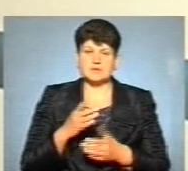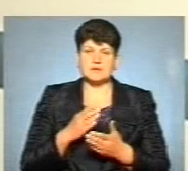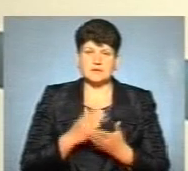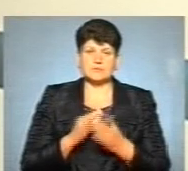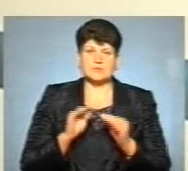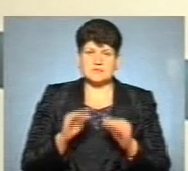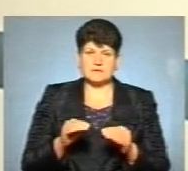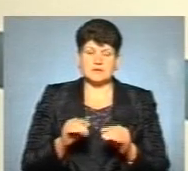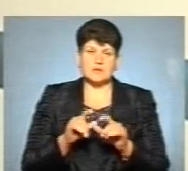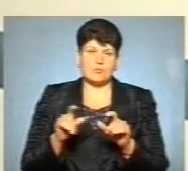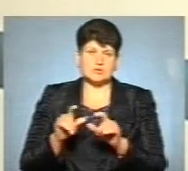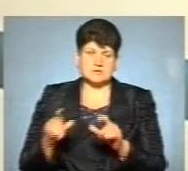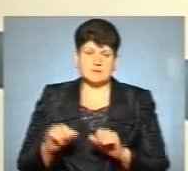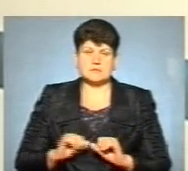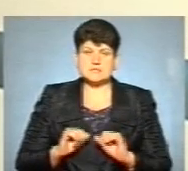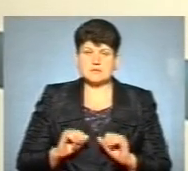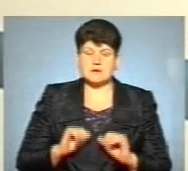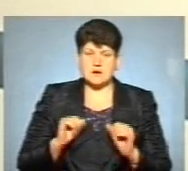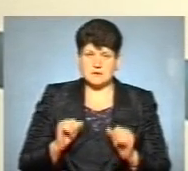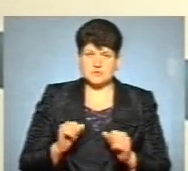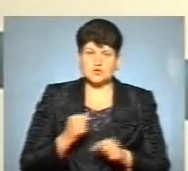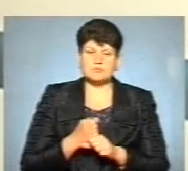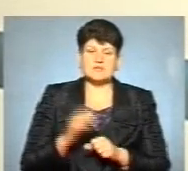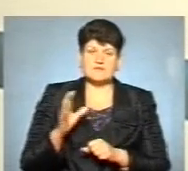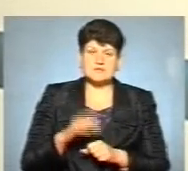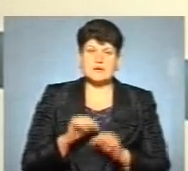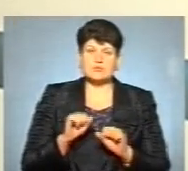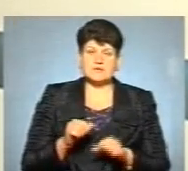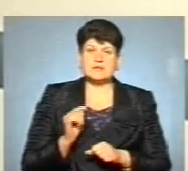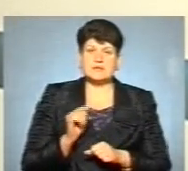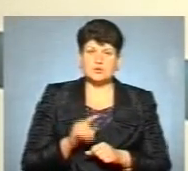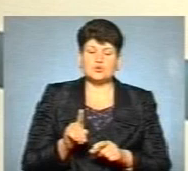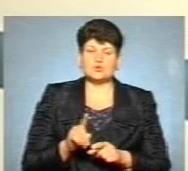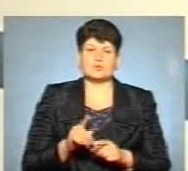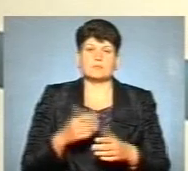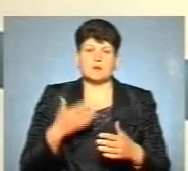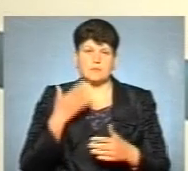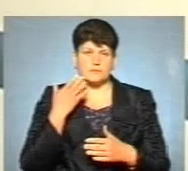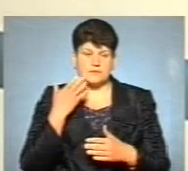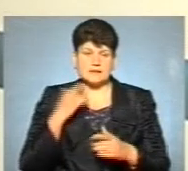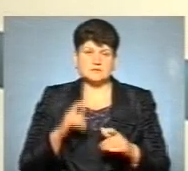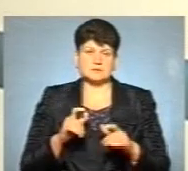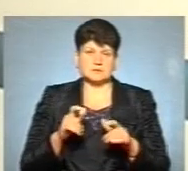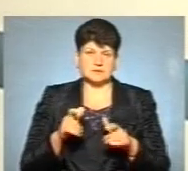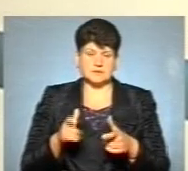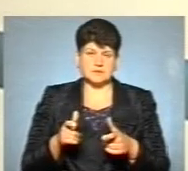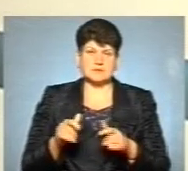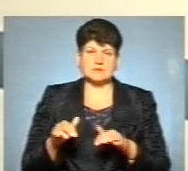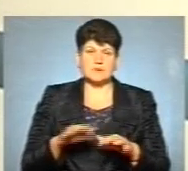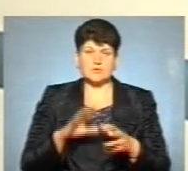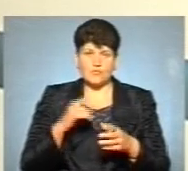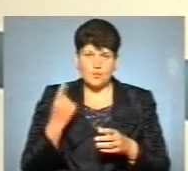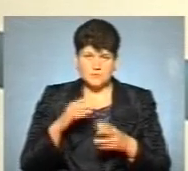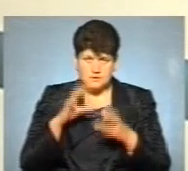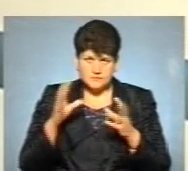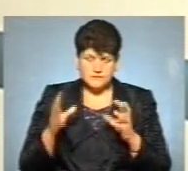і ми стараємося зробити все можливе для того, щоб при послабленні карантинних заходів в області в цілому